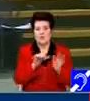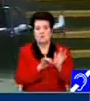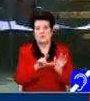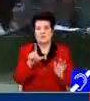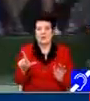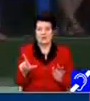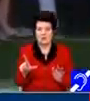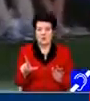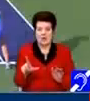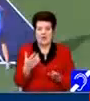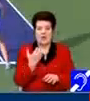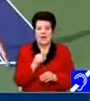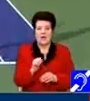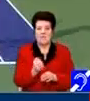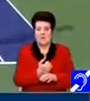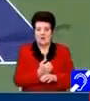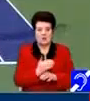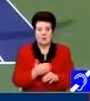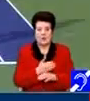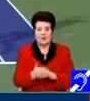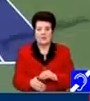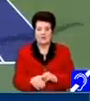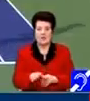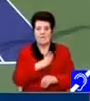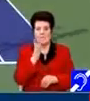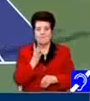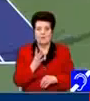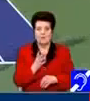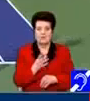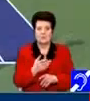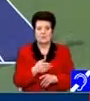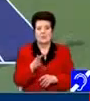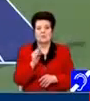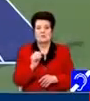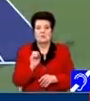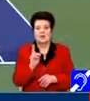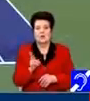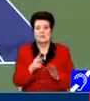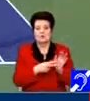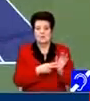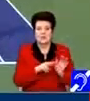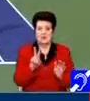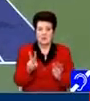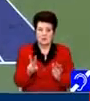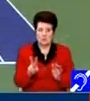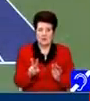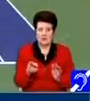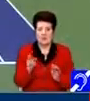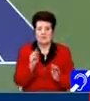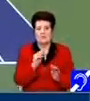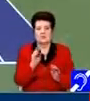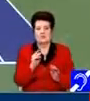2. Revanșa adversarelor nu a întârziat și actul secund a fost adjudecat de cehoaice cu 6 la 2. Decisivul a